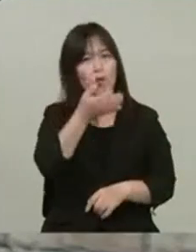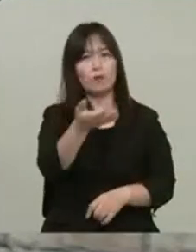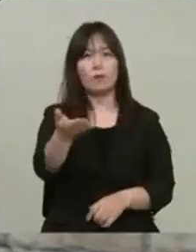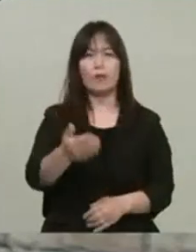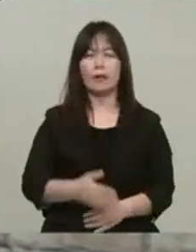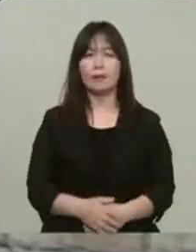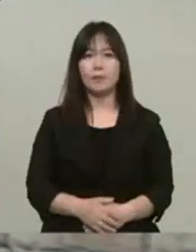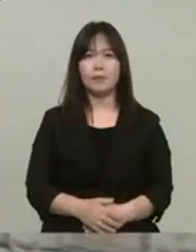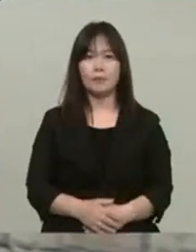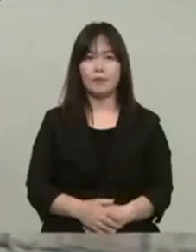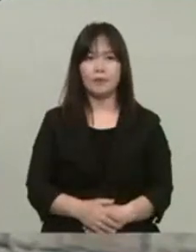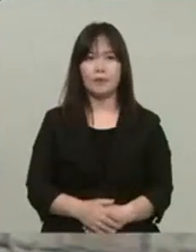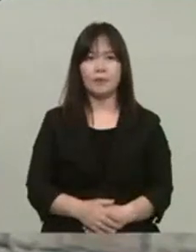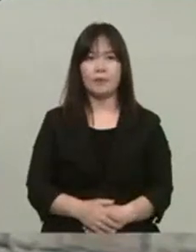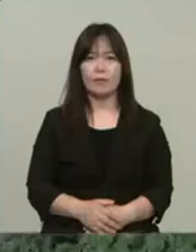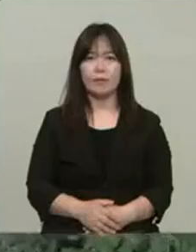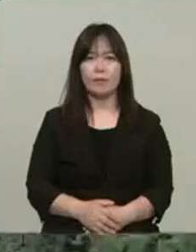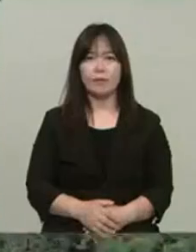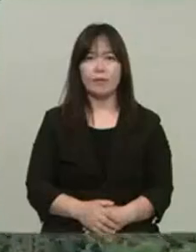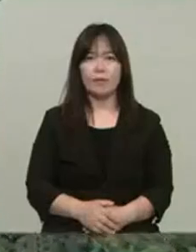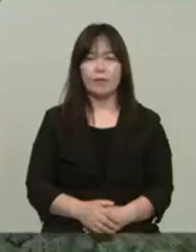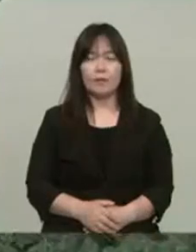담았습니다.